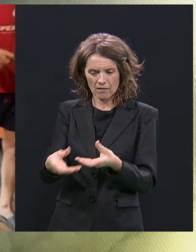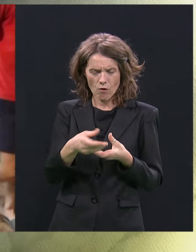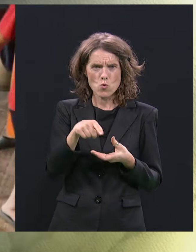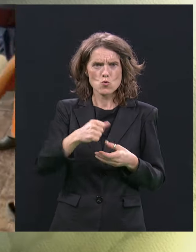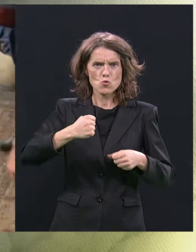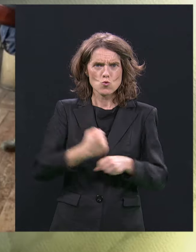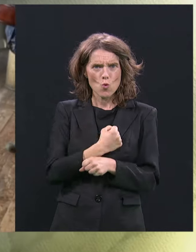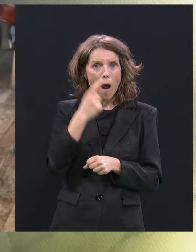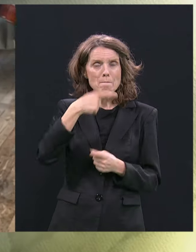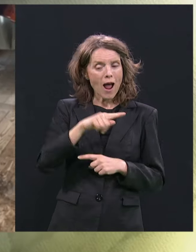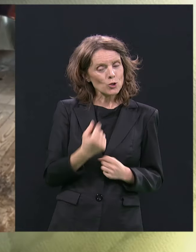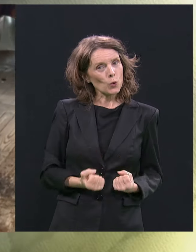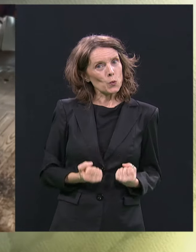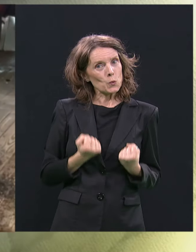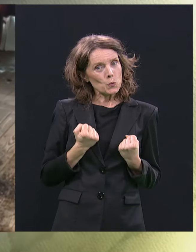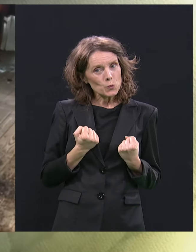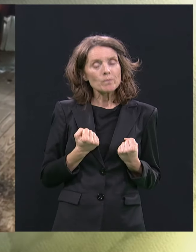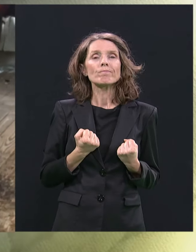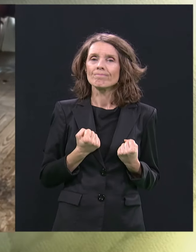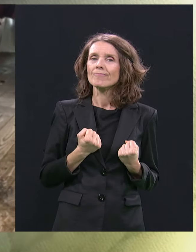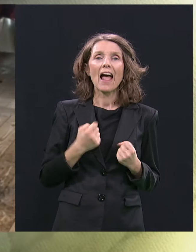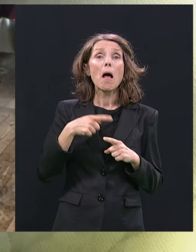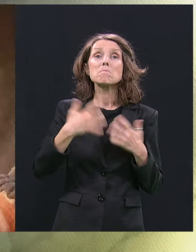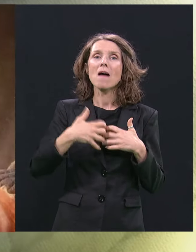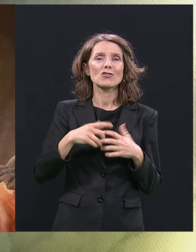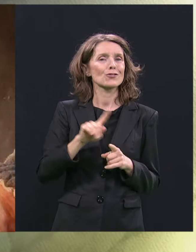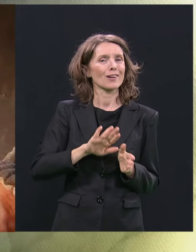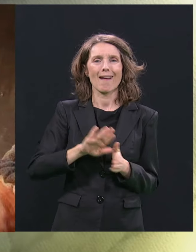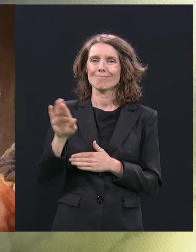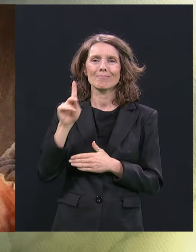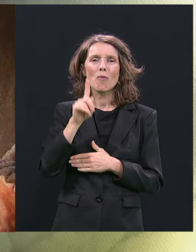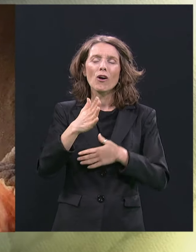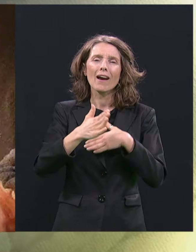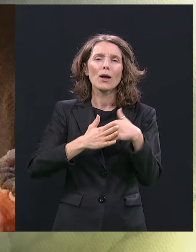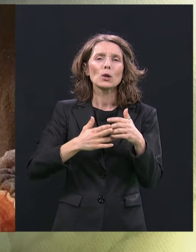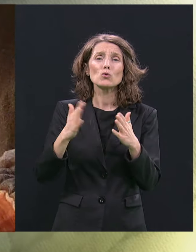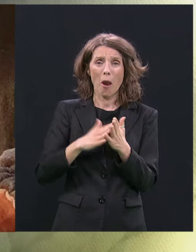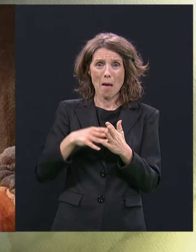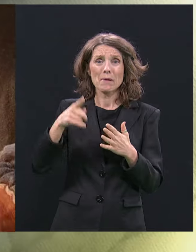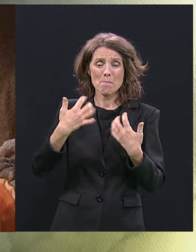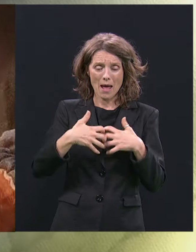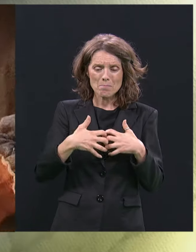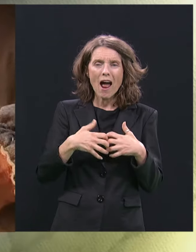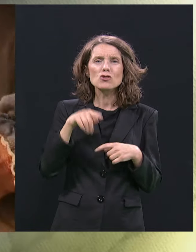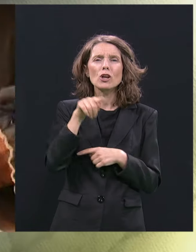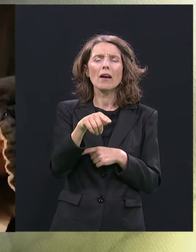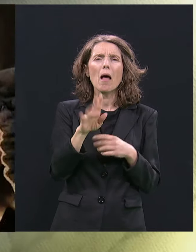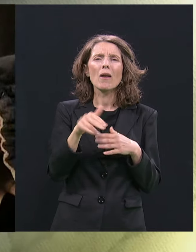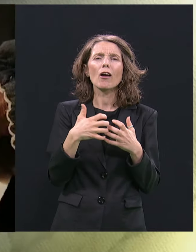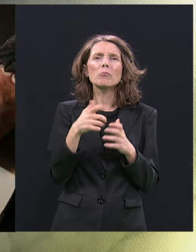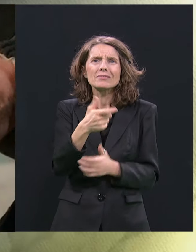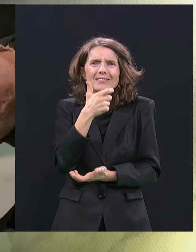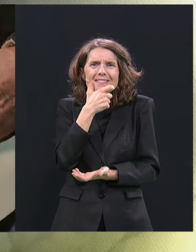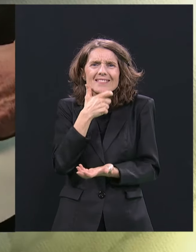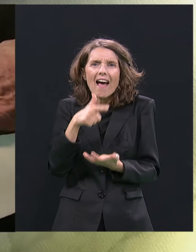zadatak. Bio je to poziv da se ponovo radi ručno, starinski, jer mašina razbija strukturu više hiljada godina starog